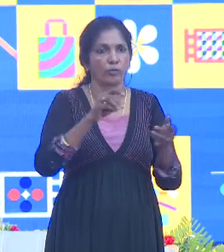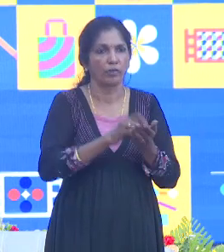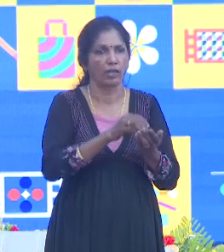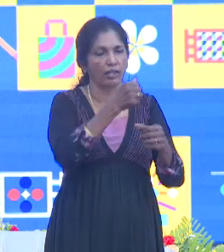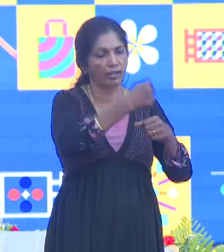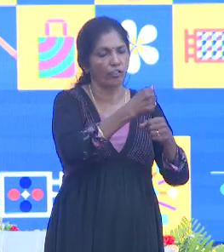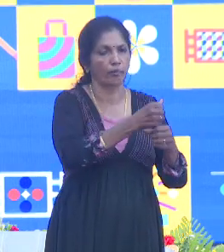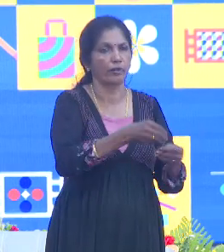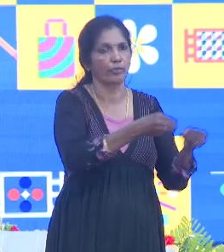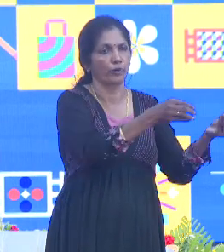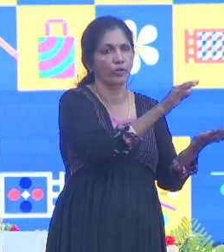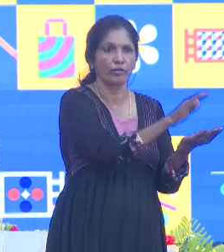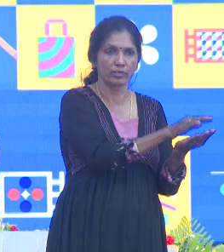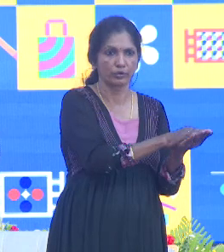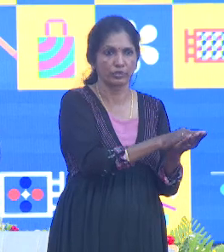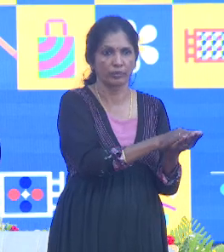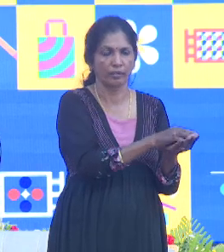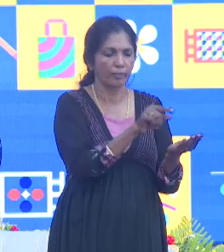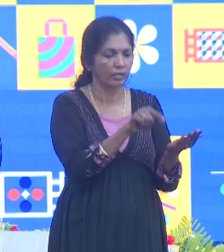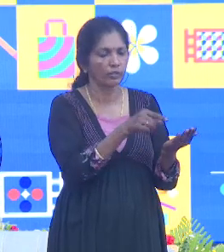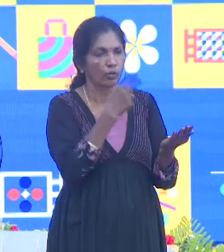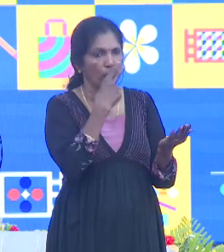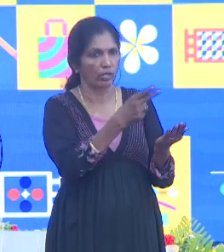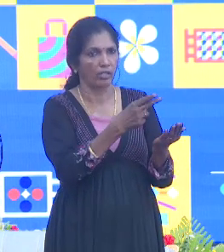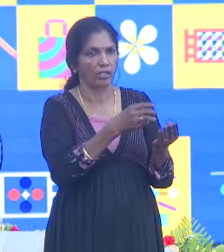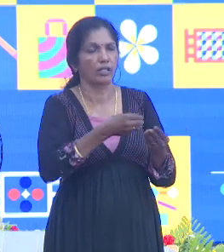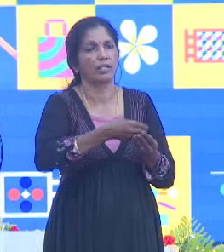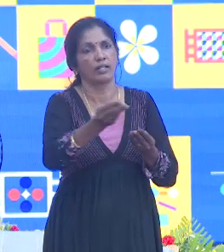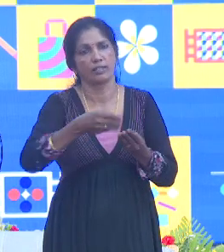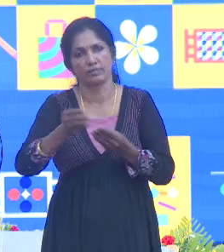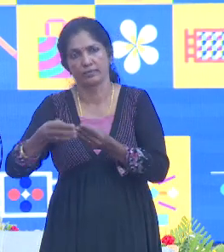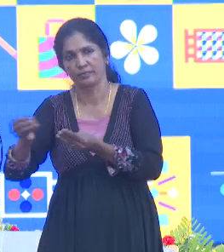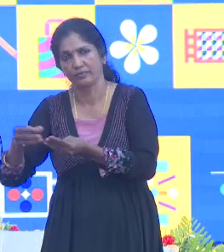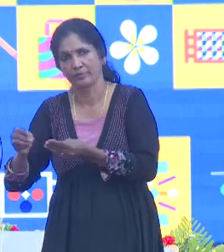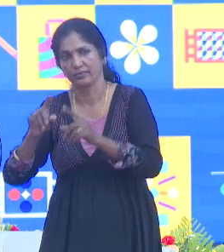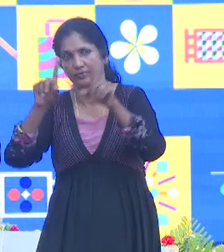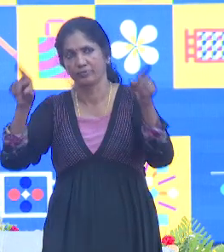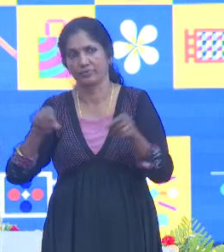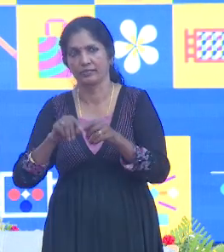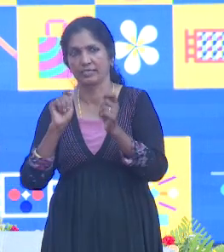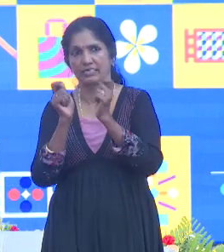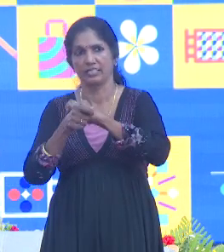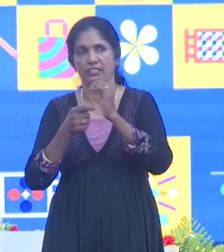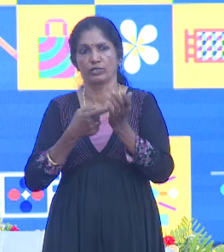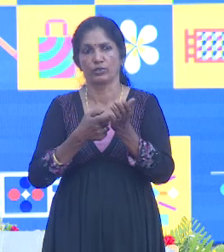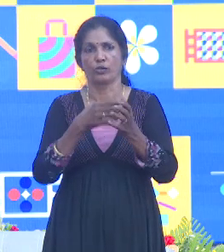ചെയ്യുന്ന മിച്ചഭൂമി ഈ നിലയിൽ എത്രയും വേഗം വിതരണം ചെയ്യുന്നതിന് ആ ഭേദഗതിയിൽ കൂടിയെല്ലാം കഴിഞ്ഞു.